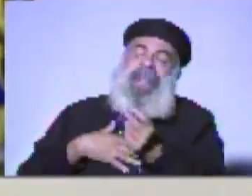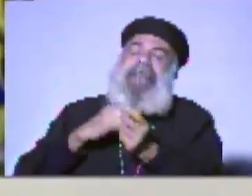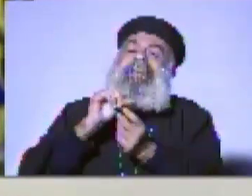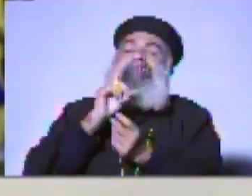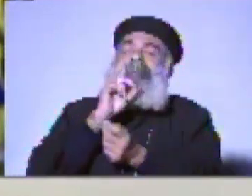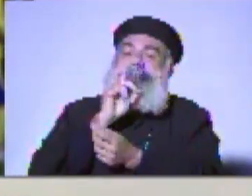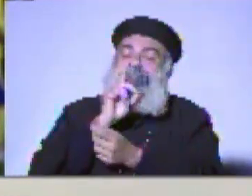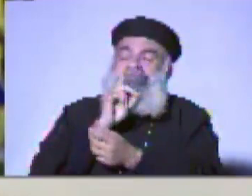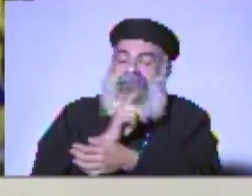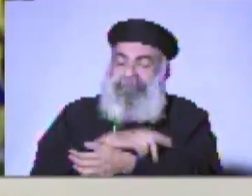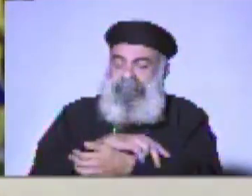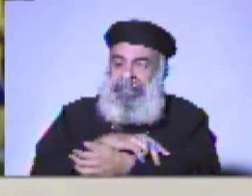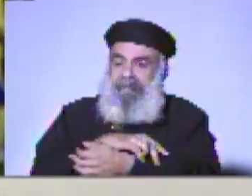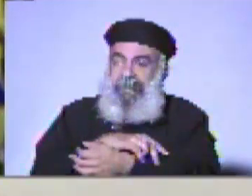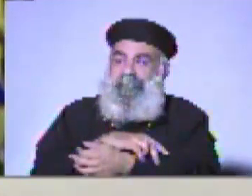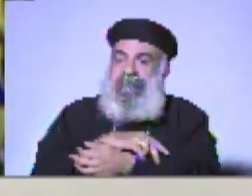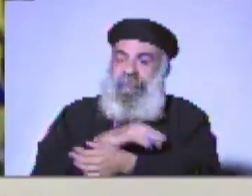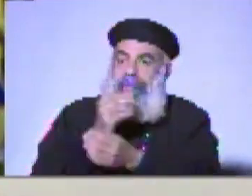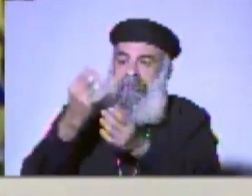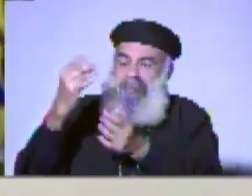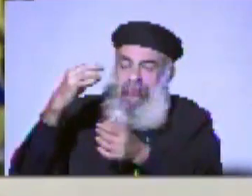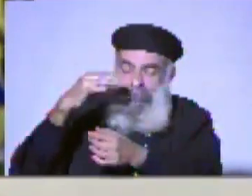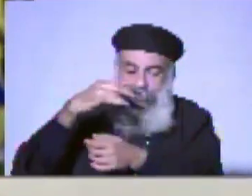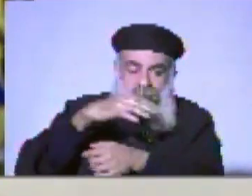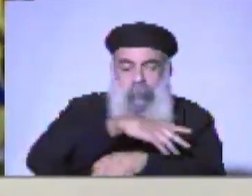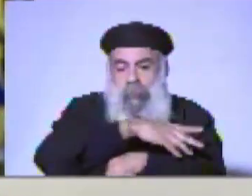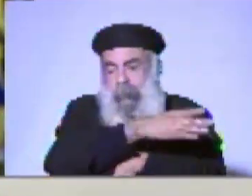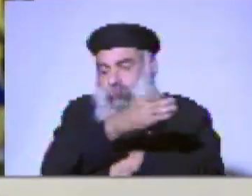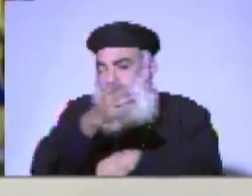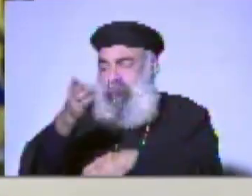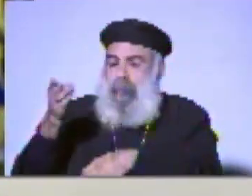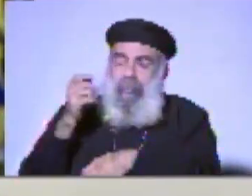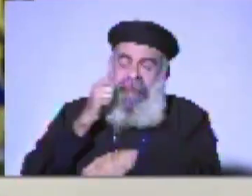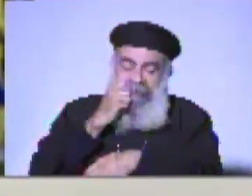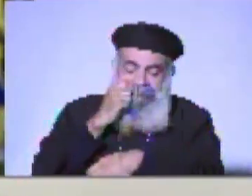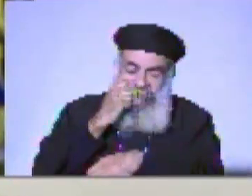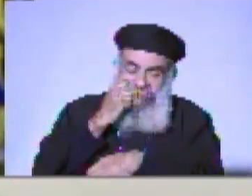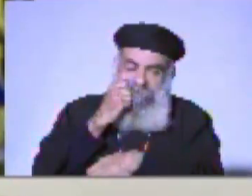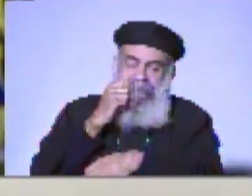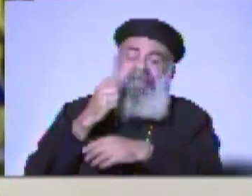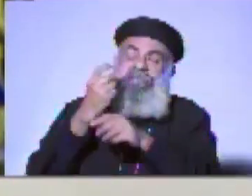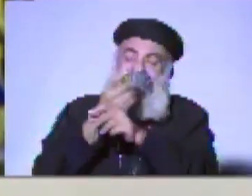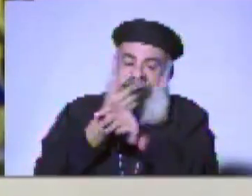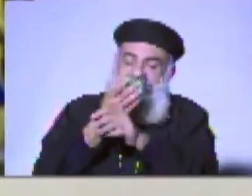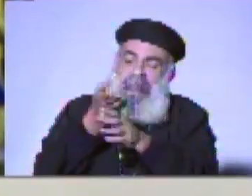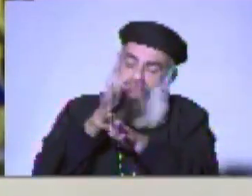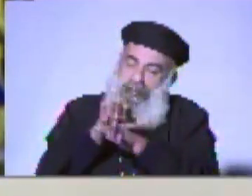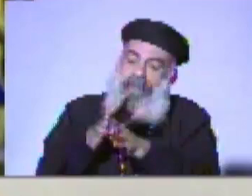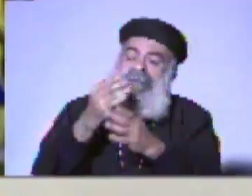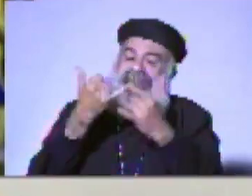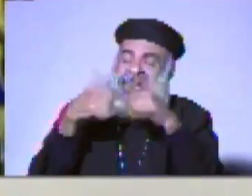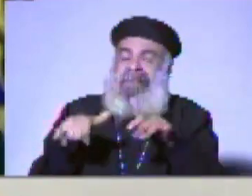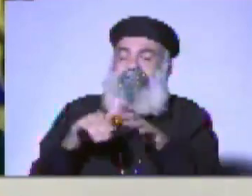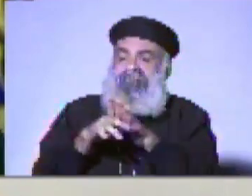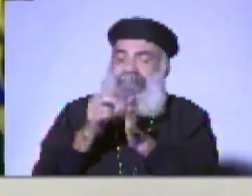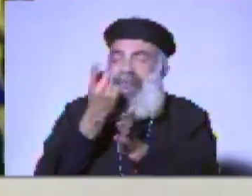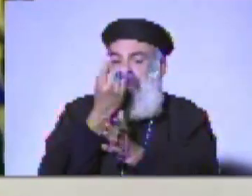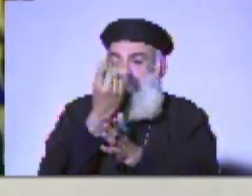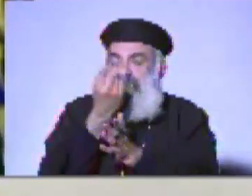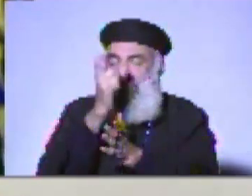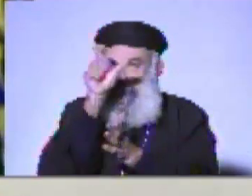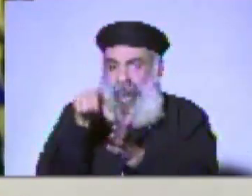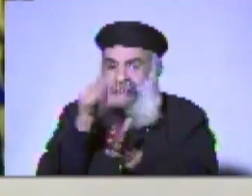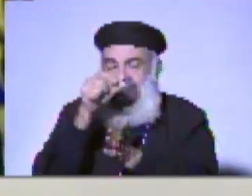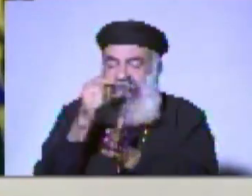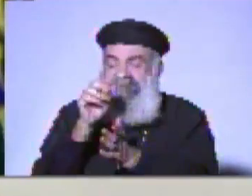جايلنا من ادم سرب للطبيعه البشريه الخطيه والموت والفساد الوحيد بقى